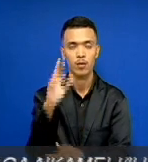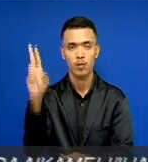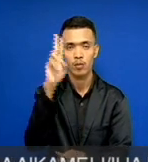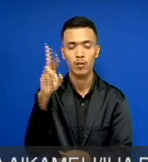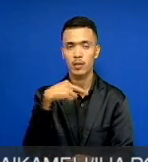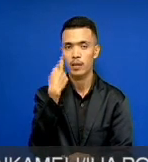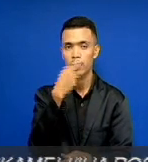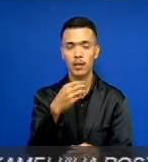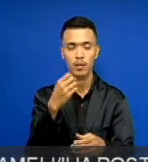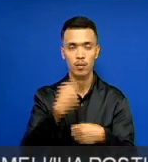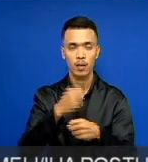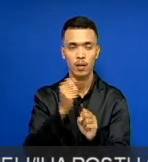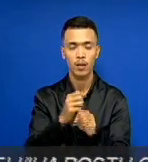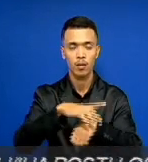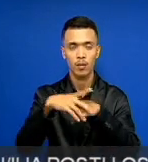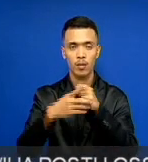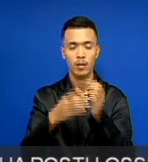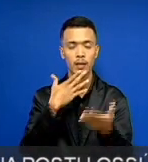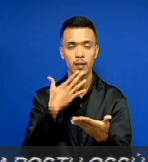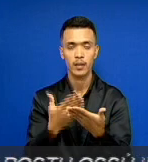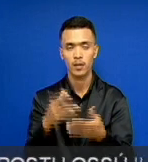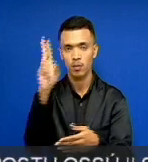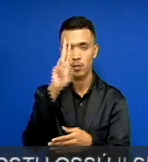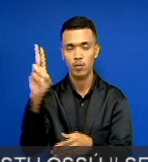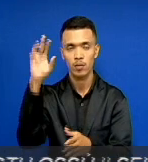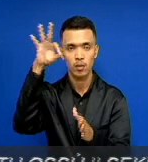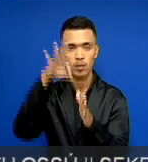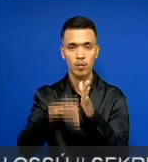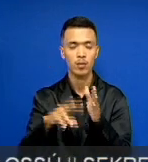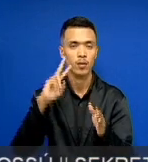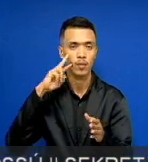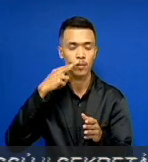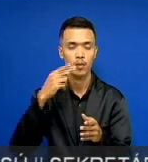ne atu habokorai atu no ne bel utiliza bakuda modo no